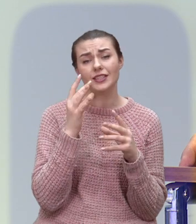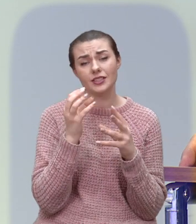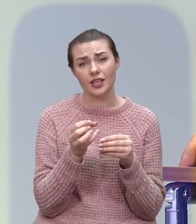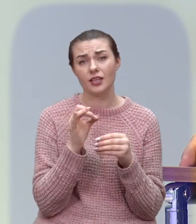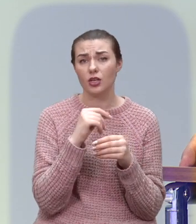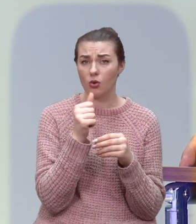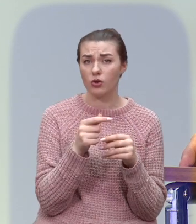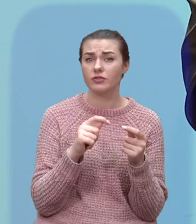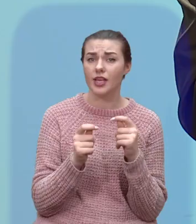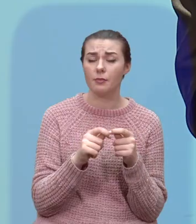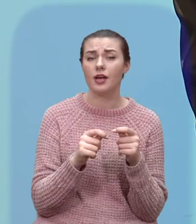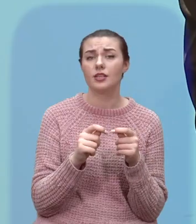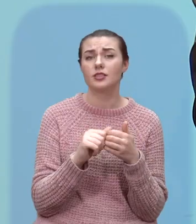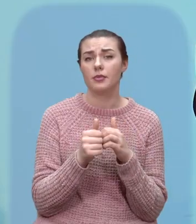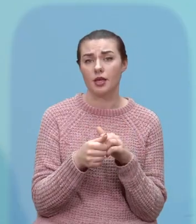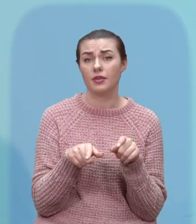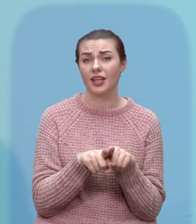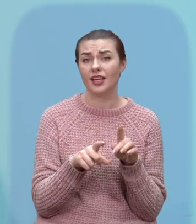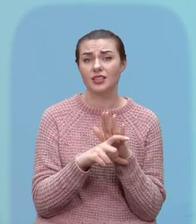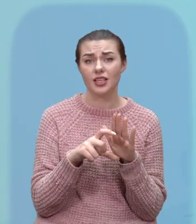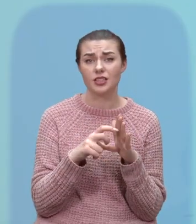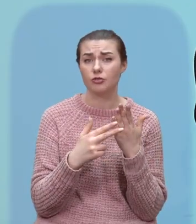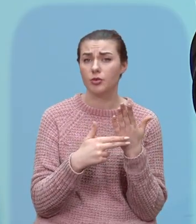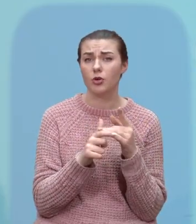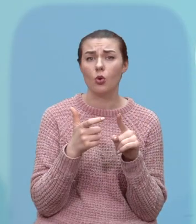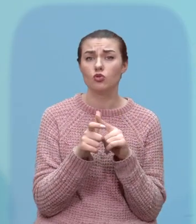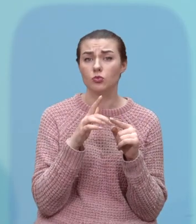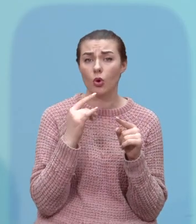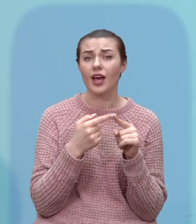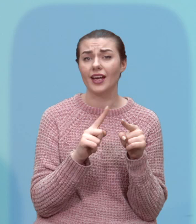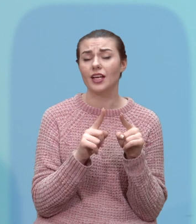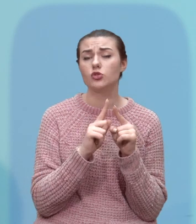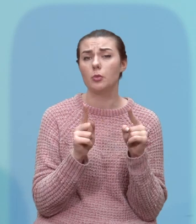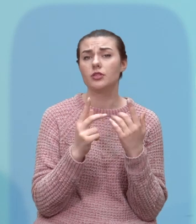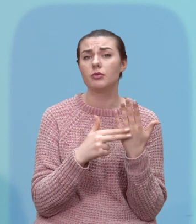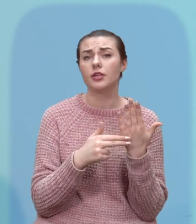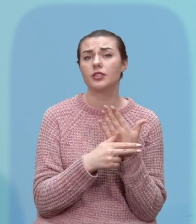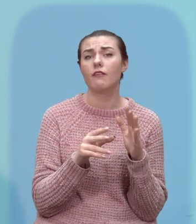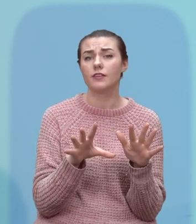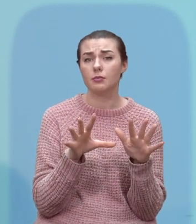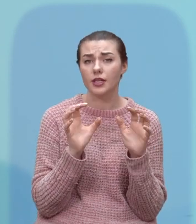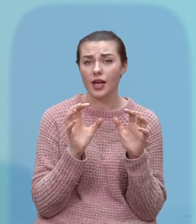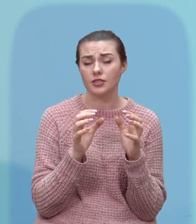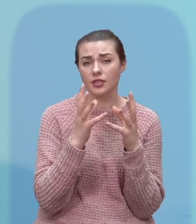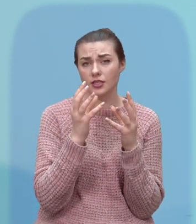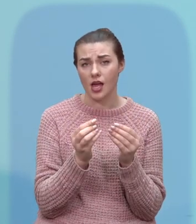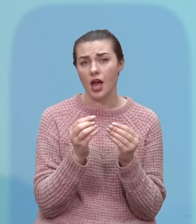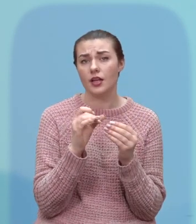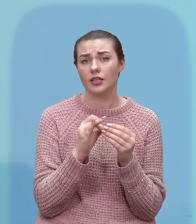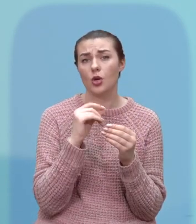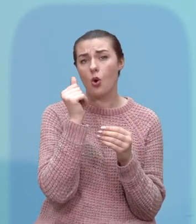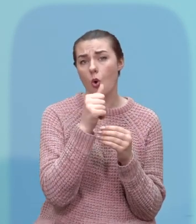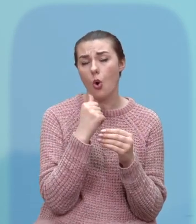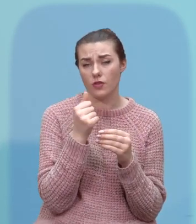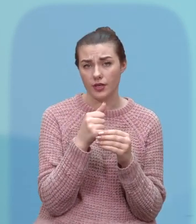день и год взаимозаменяемы таких текстов библии очень много это вот особенность еврейского восприятия дня